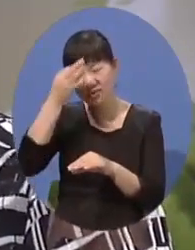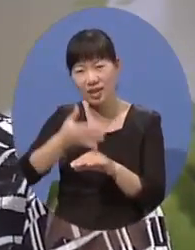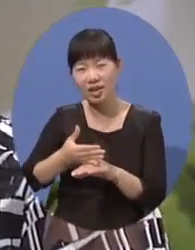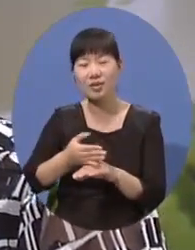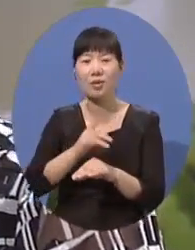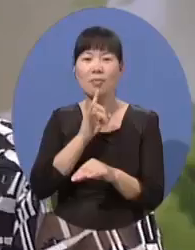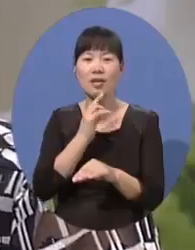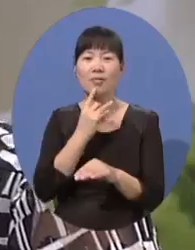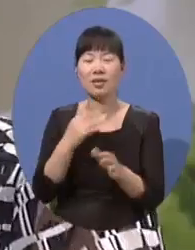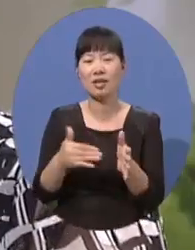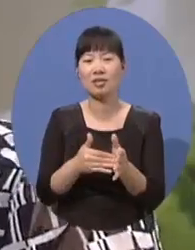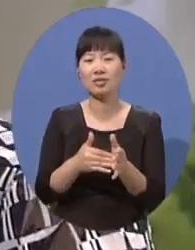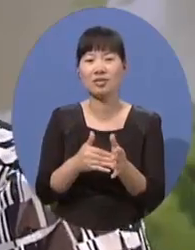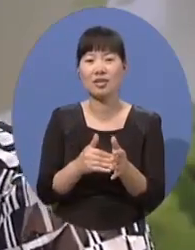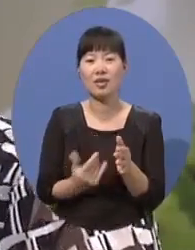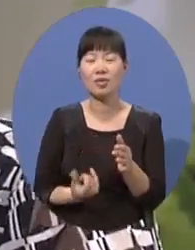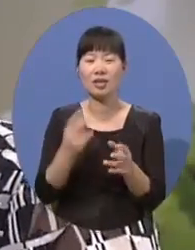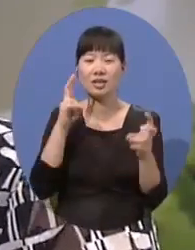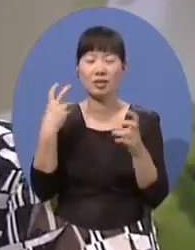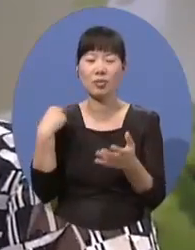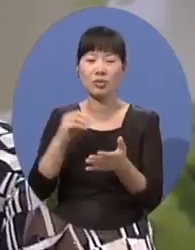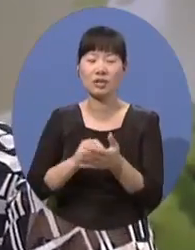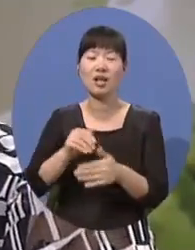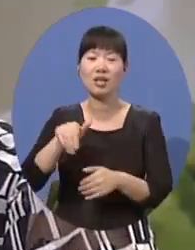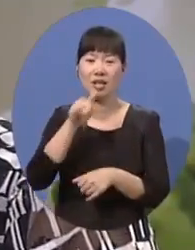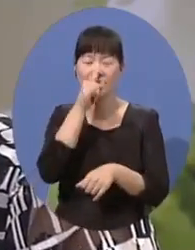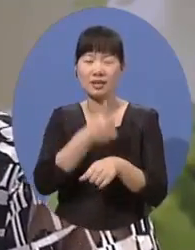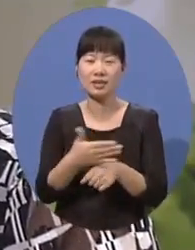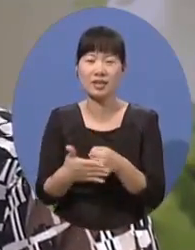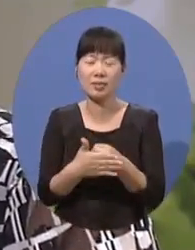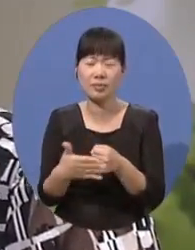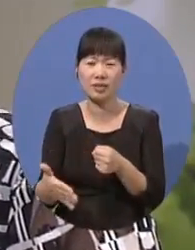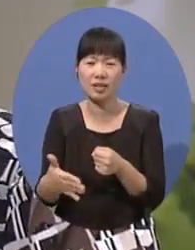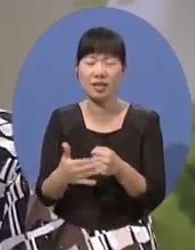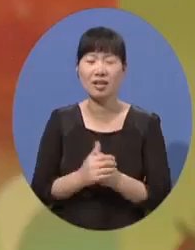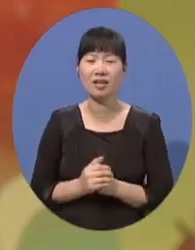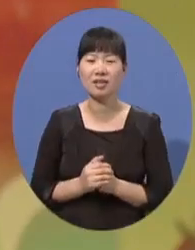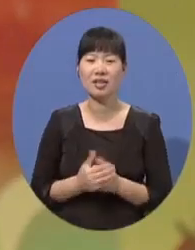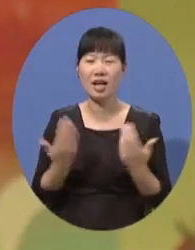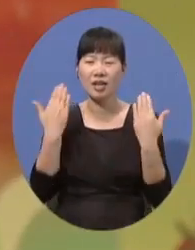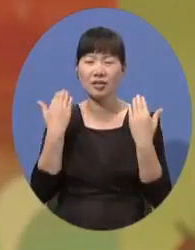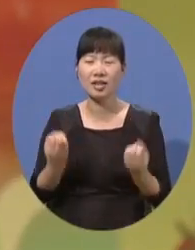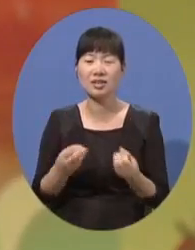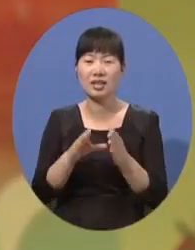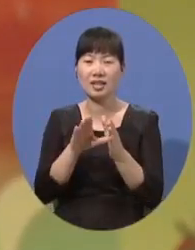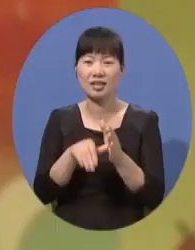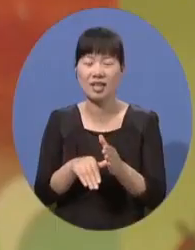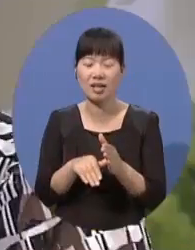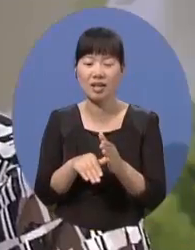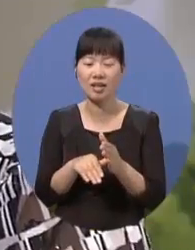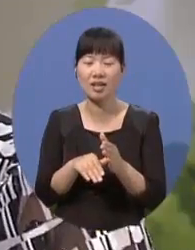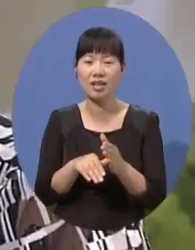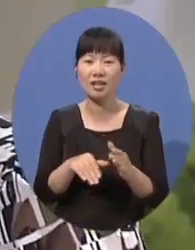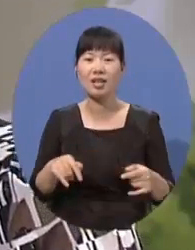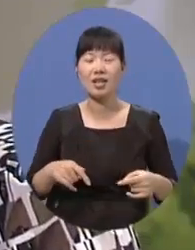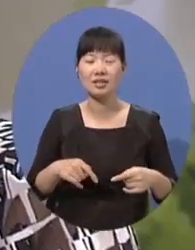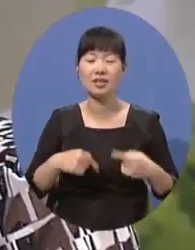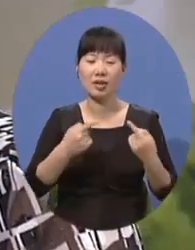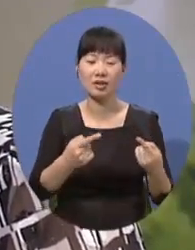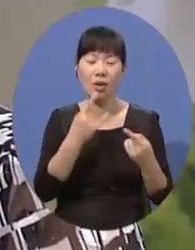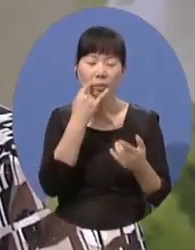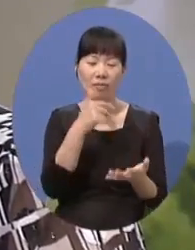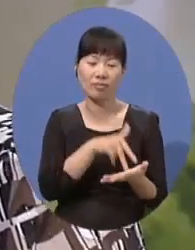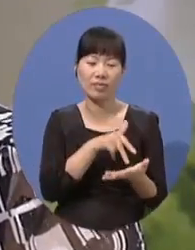이렇게 말씀만 하시고 이렇게 얼른 회사에 복귀하셔야 되고 그러니까 학교의 행사에 이렇게 나가는 엄마들